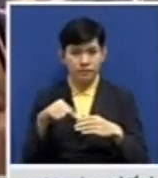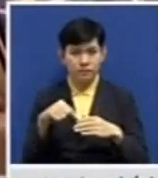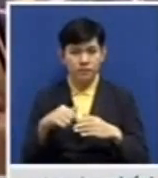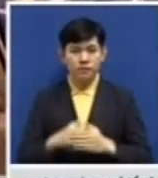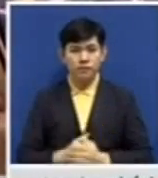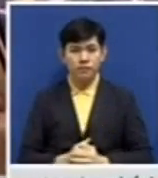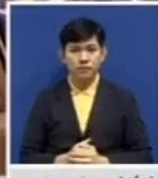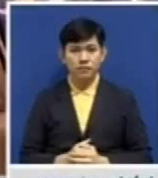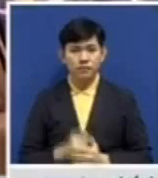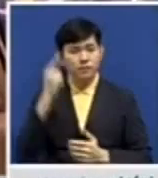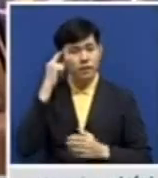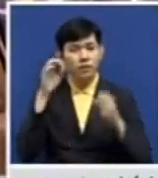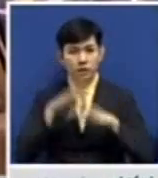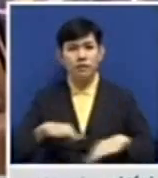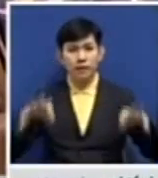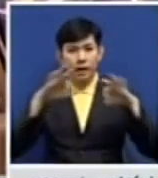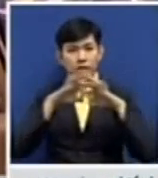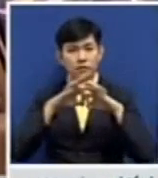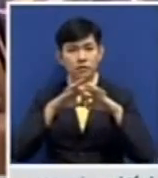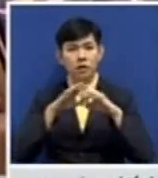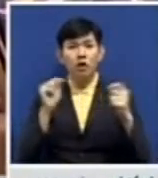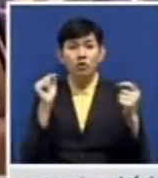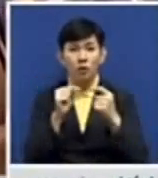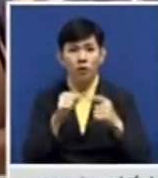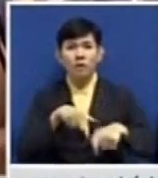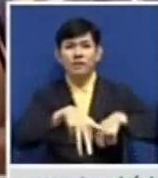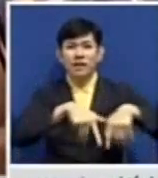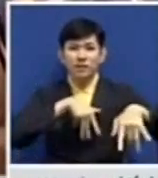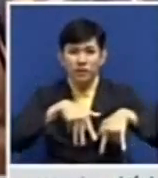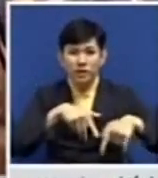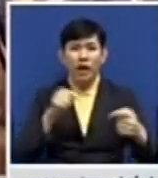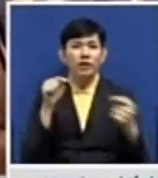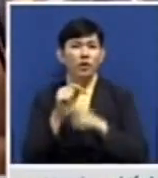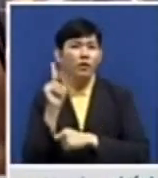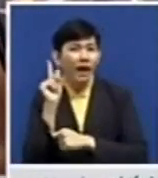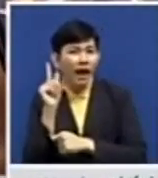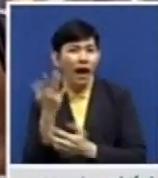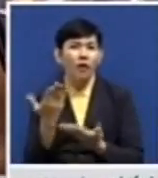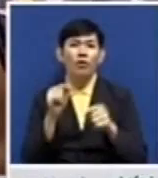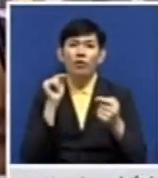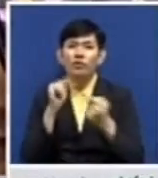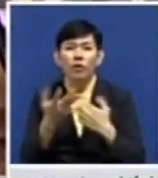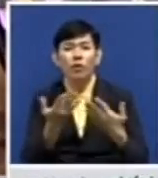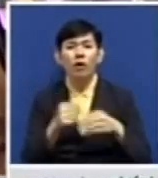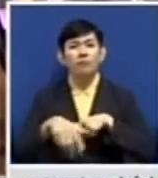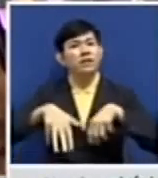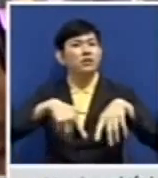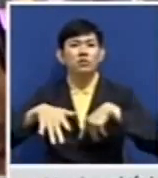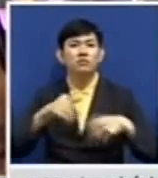ความสำคัญต่อพี่น้องประชาชนและต่อสื่อมวลชนต่อสาธารณชนอย่างยิ่ง